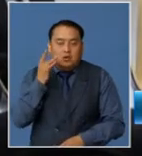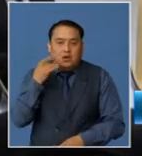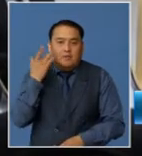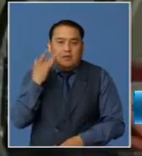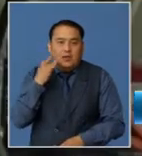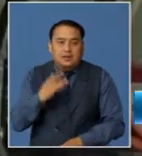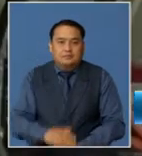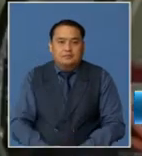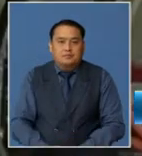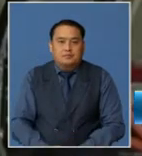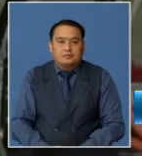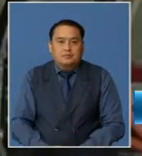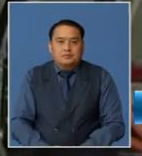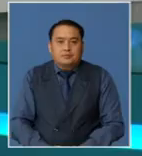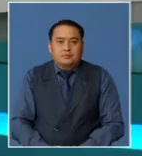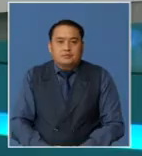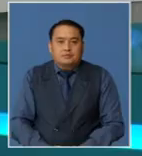США.